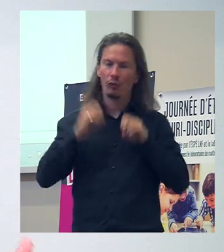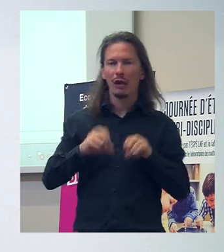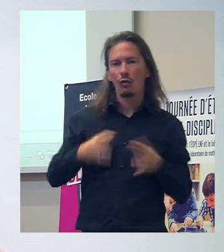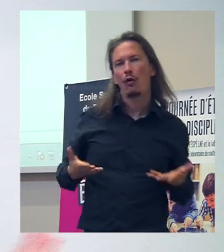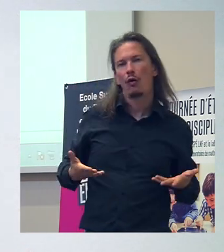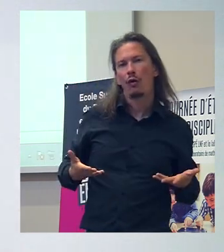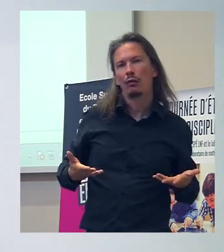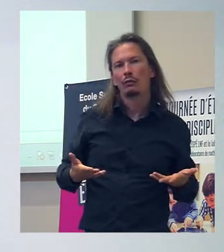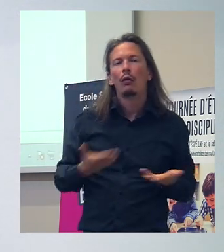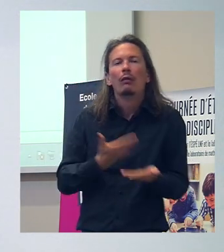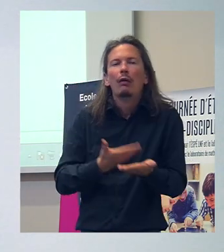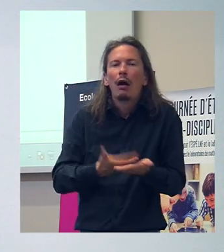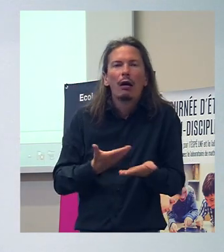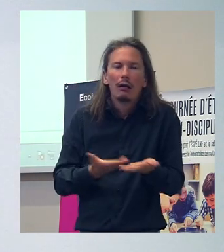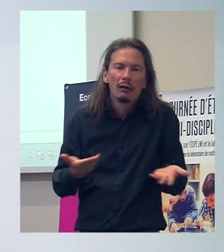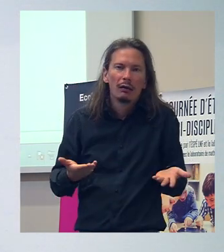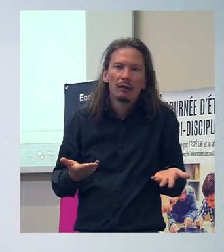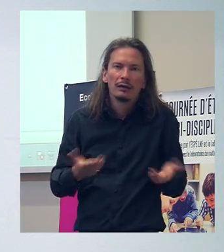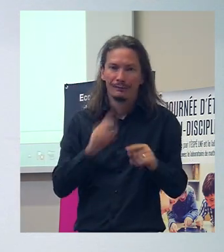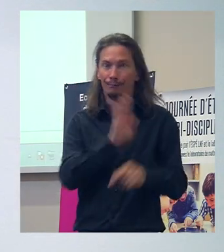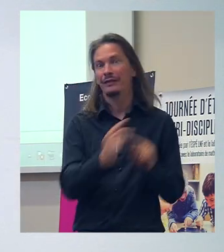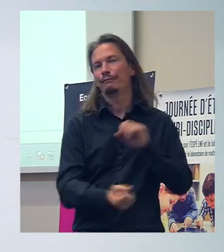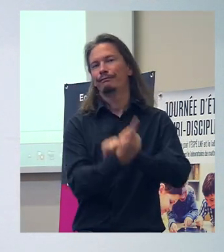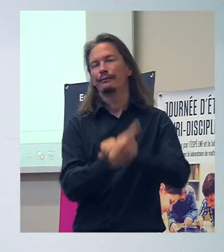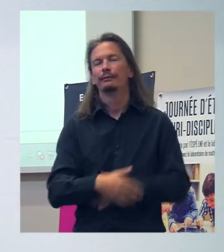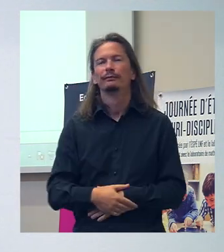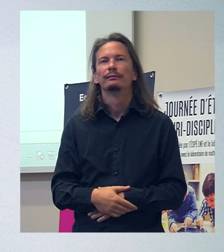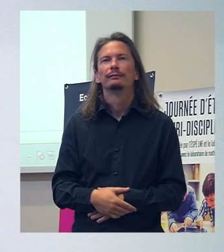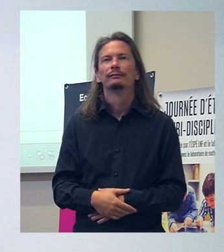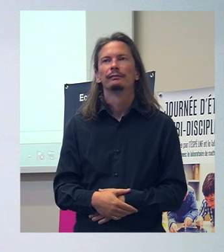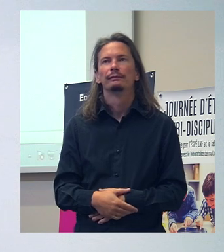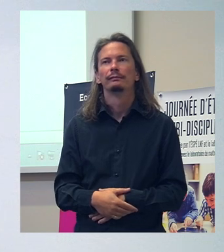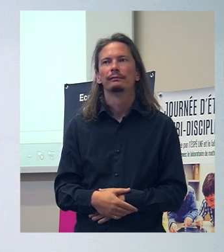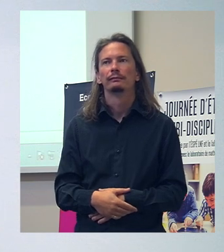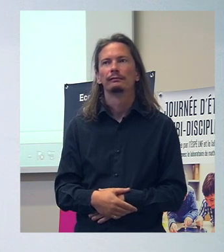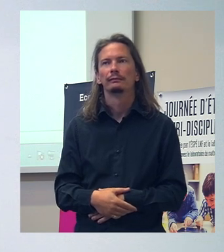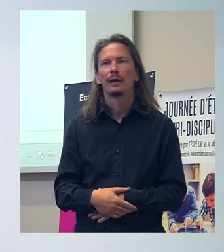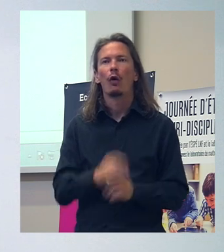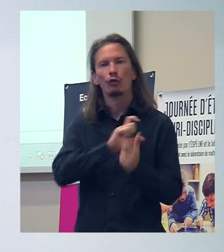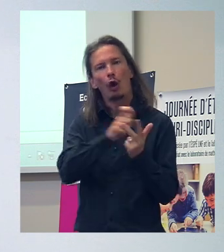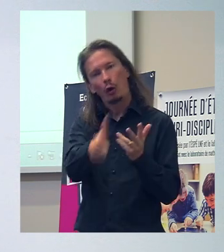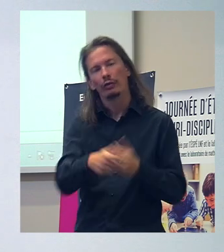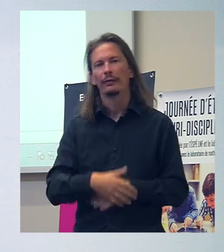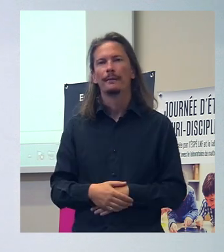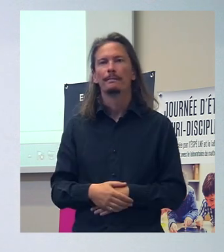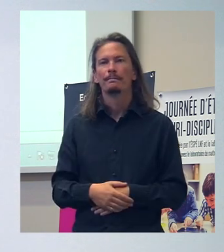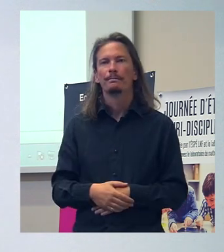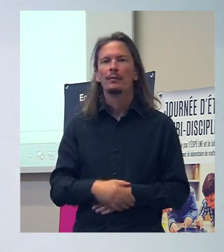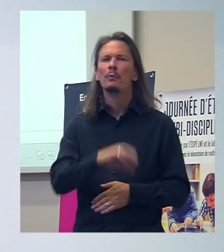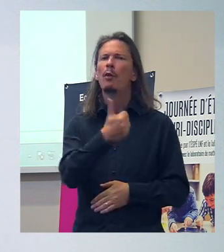est ici tout à fait, en effet, particulière. Donc, j'aborde dans l'ordre. D'abord,